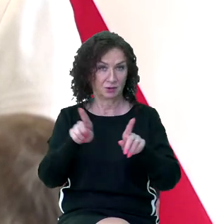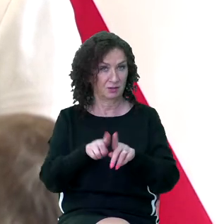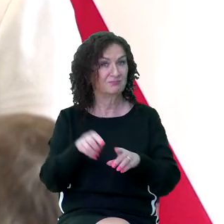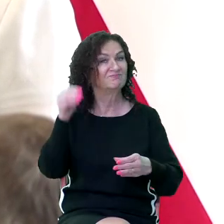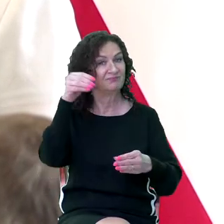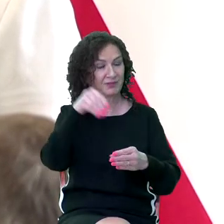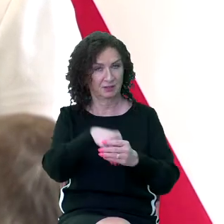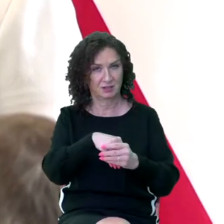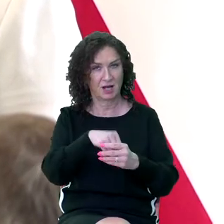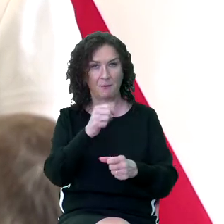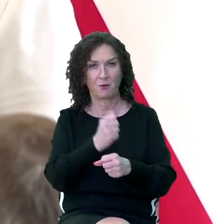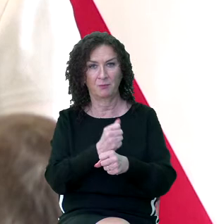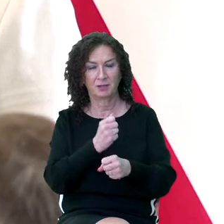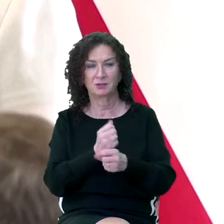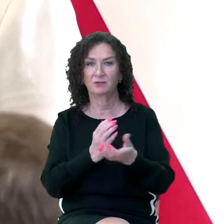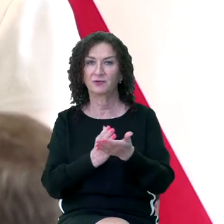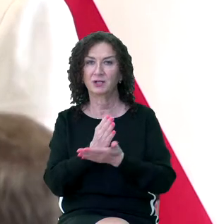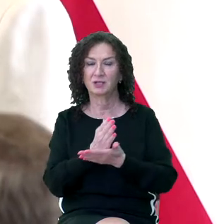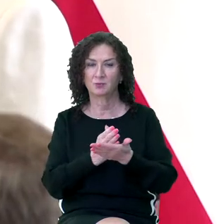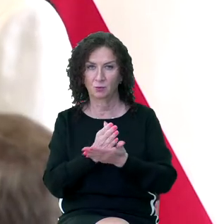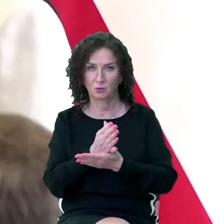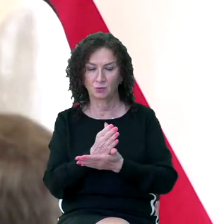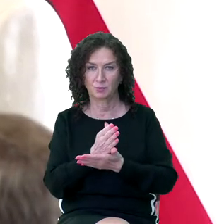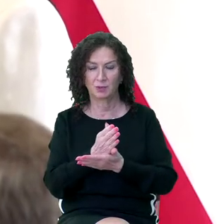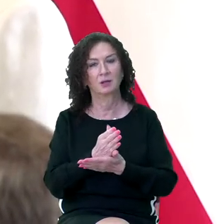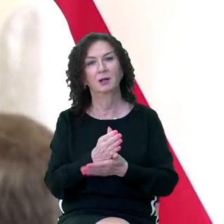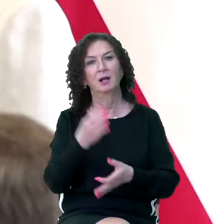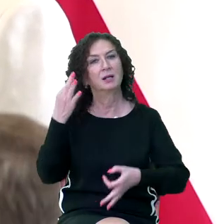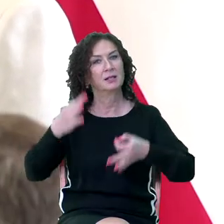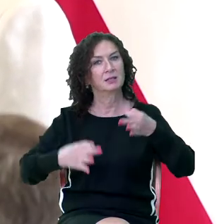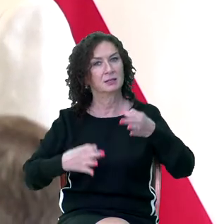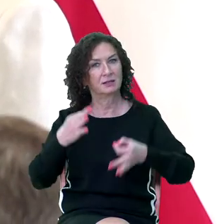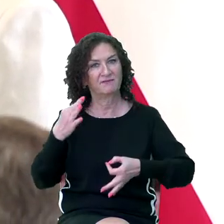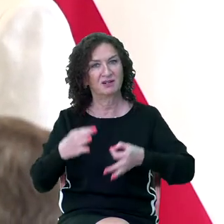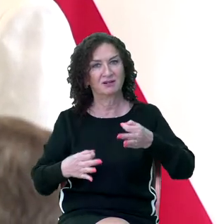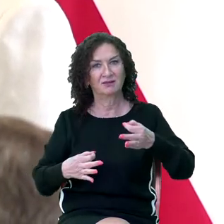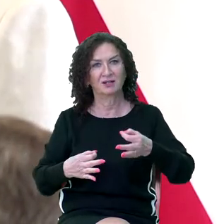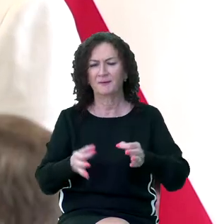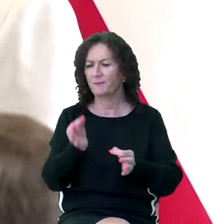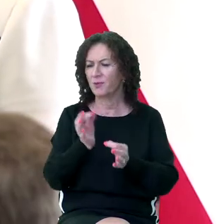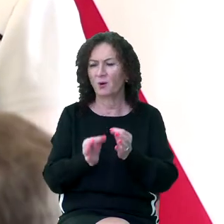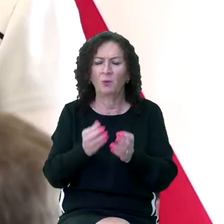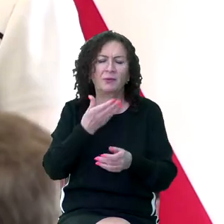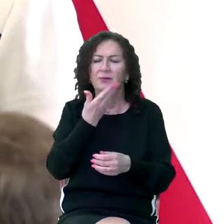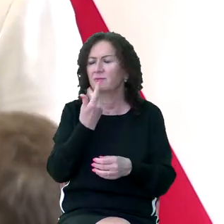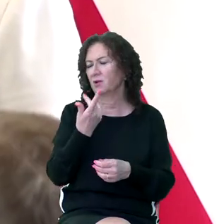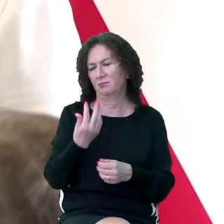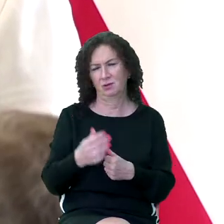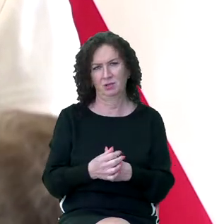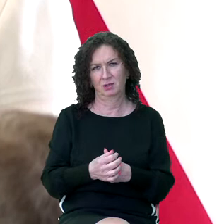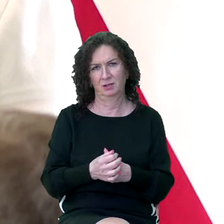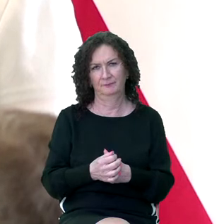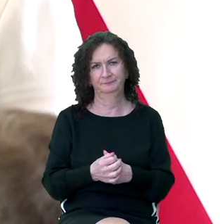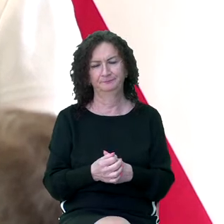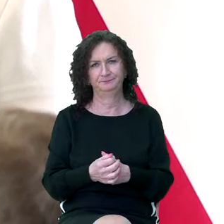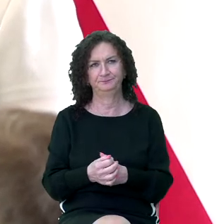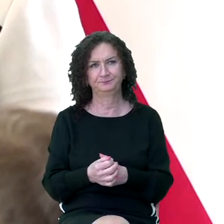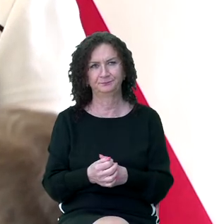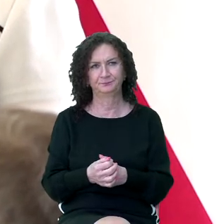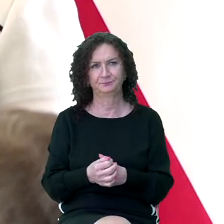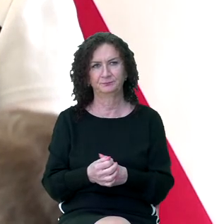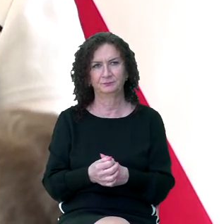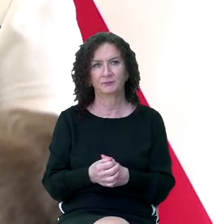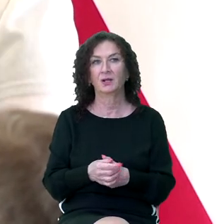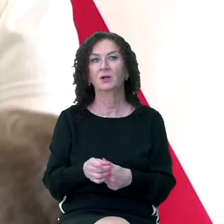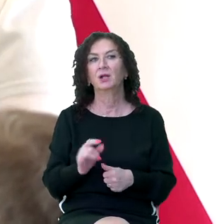jest do tej pory nieoszacowana. Jest to temat badawczy, który być może kiedyś ktoś podejmie. I tutaj, ponieważ jak